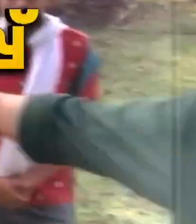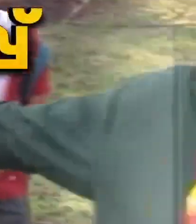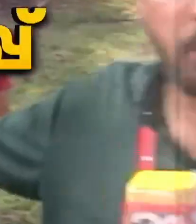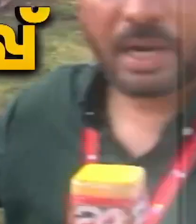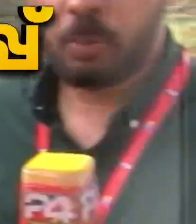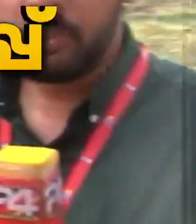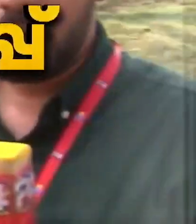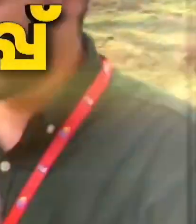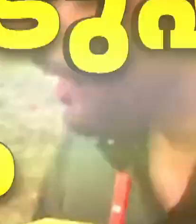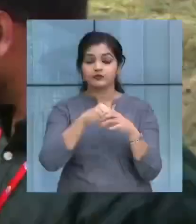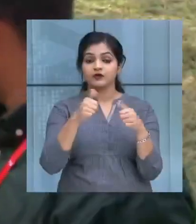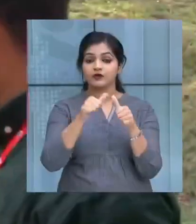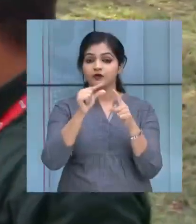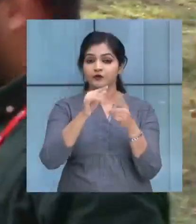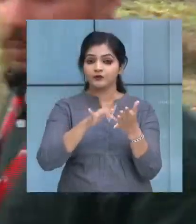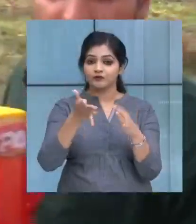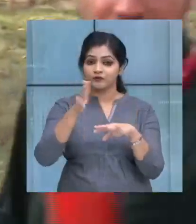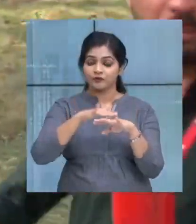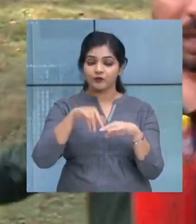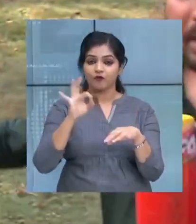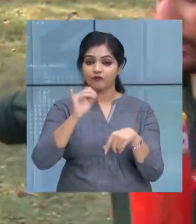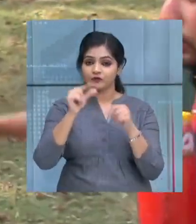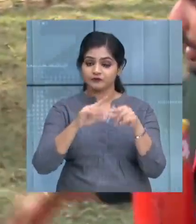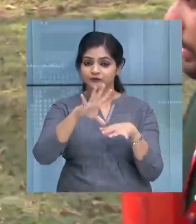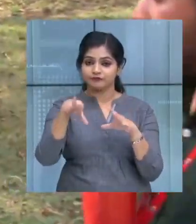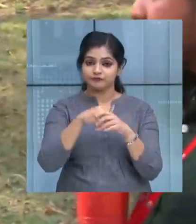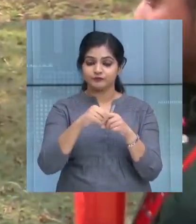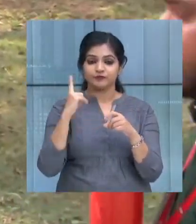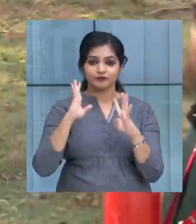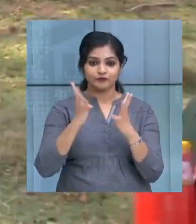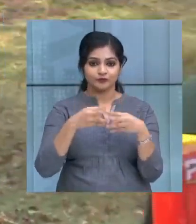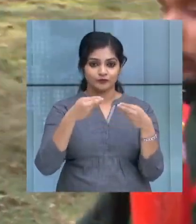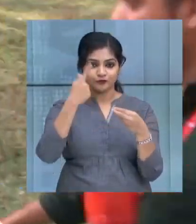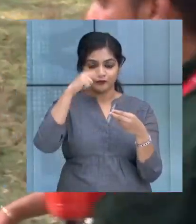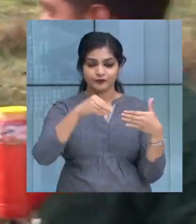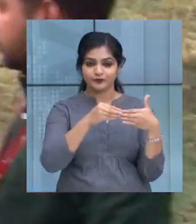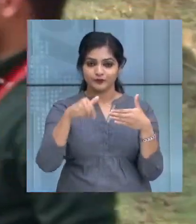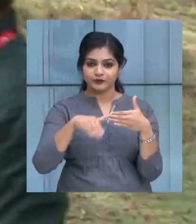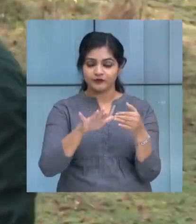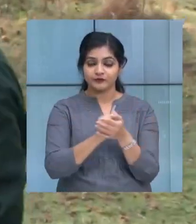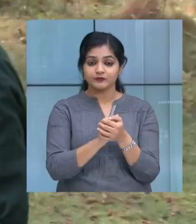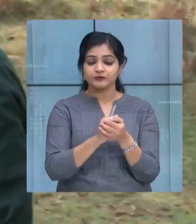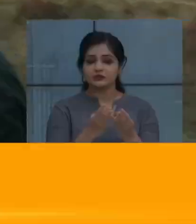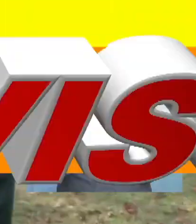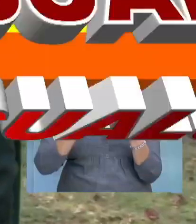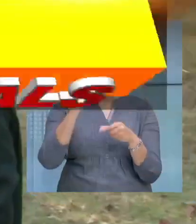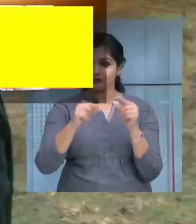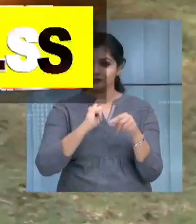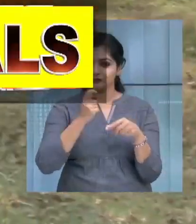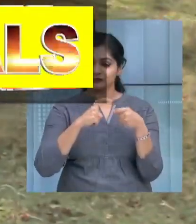കമാൻഡോ വിഭാഗങ്ങളൊപ്പം ആന്ധ്രാപ്രദേശിൽ നിന്ന് വന്ന ഉദ്യോഗസ്ഥരും ഇവർക്ക് സുരക്ഷയൊരുക്കിക്കൊണ്ട് ഉണ്ട്. ഏതായാലും കുറച്ച് ഉദ്യോഗസ്ഥരോട് ചോദിക്കാം.